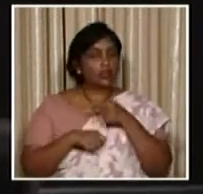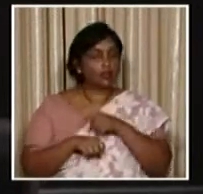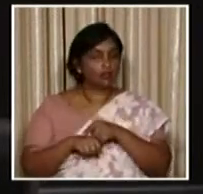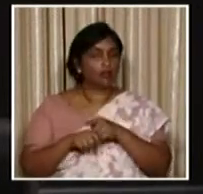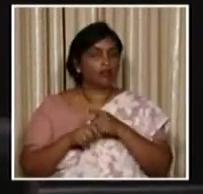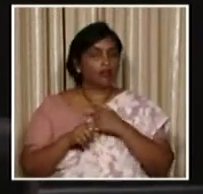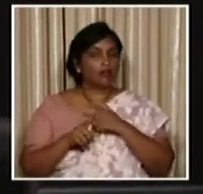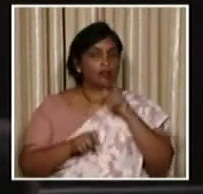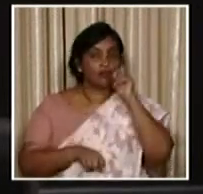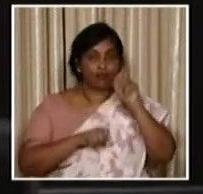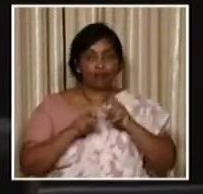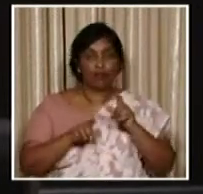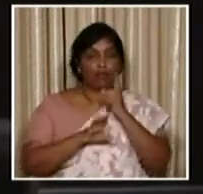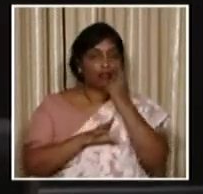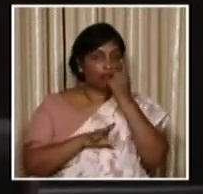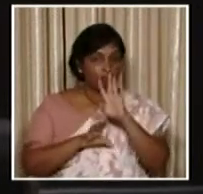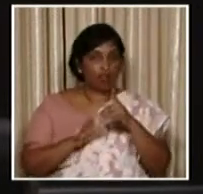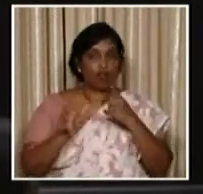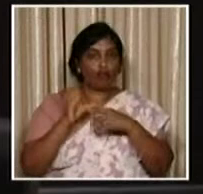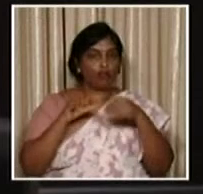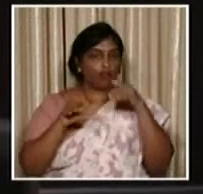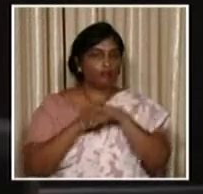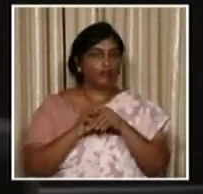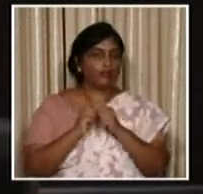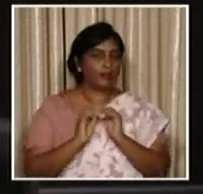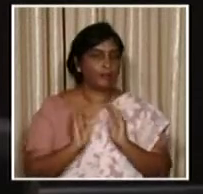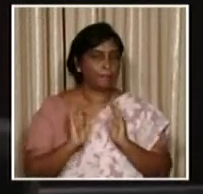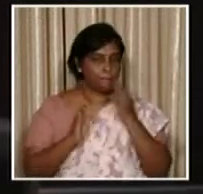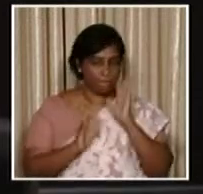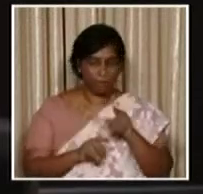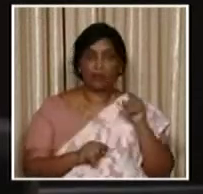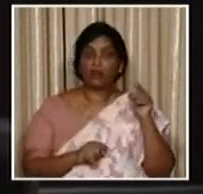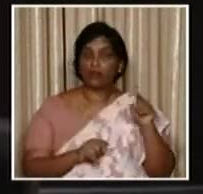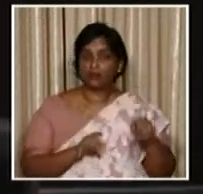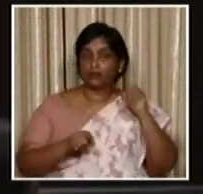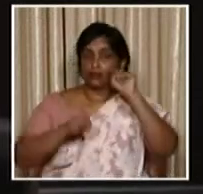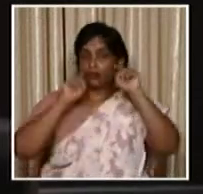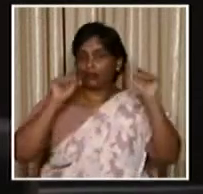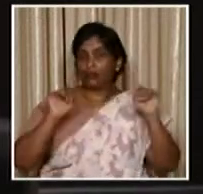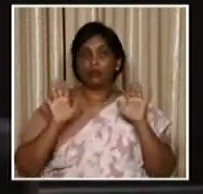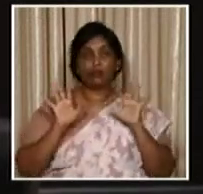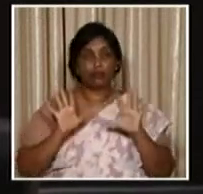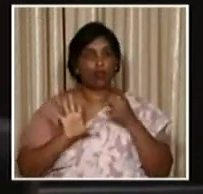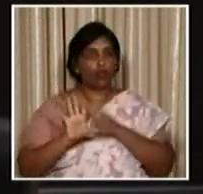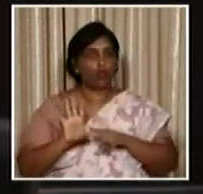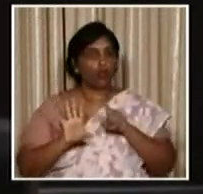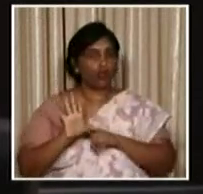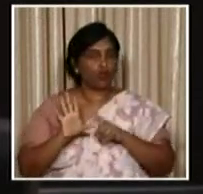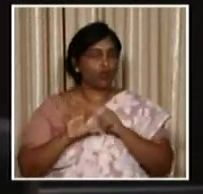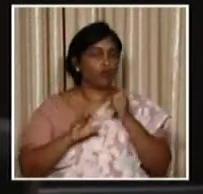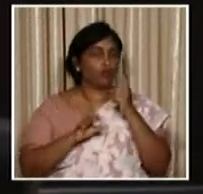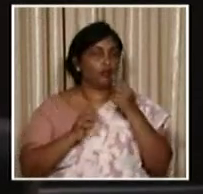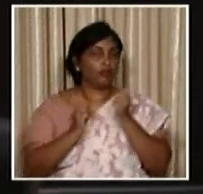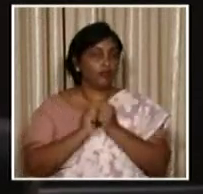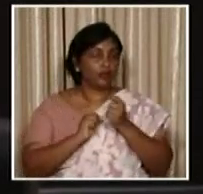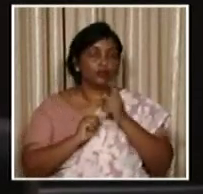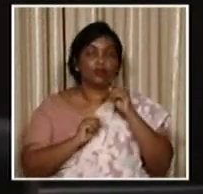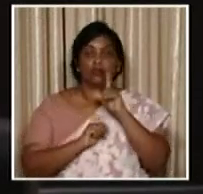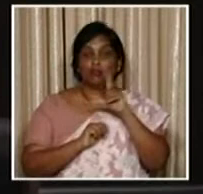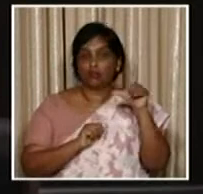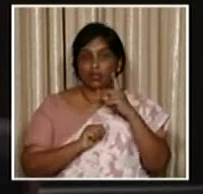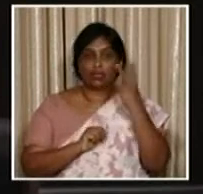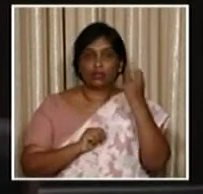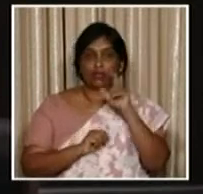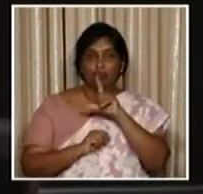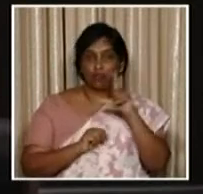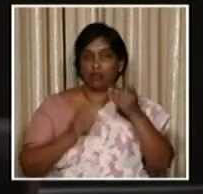සහරාන් ඇතුළු 14 දිනක අනුරාධපුරයේ වැඩ කටයුතු පටන් අරන් තියෙනවා කියලා. ස්ථාන 10කදී පුහුණු වැඩසටහන් 17ක්